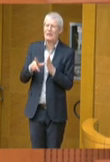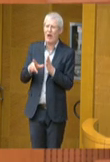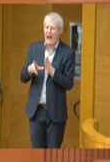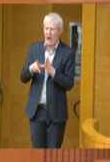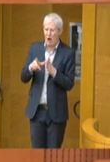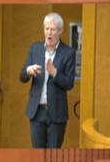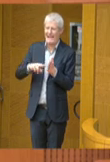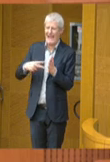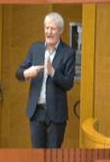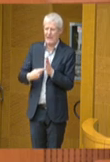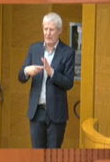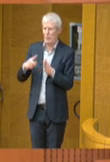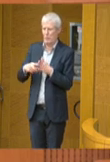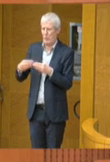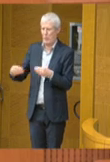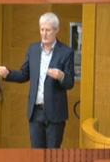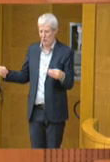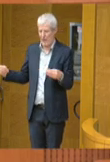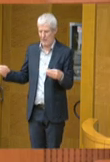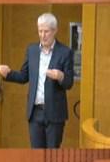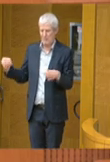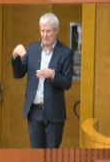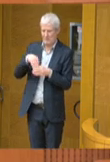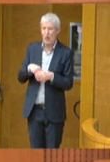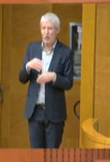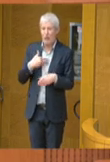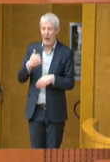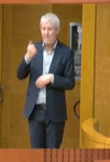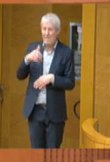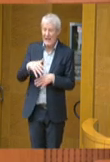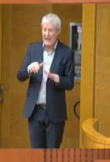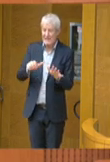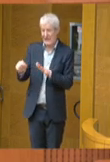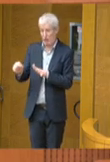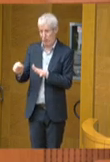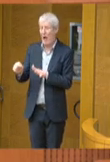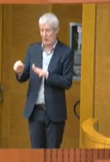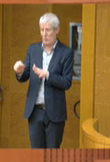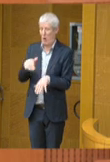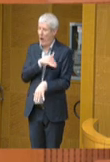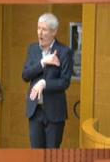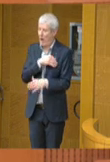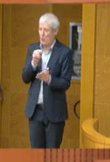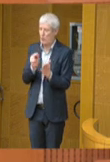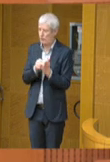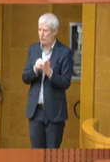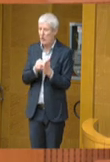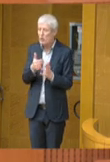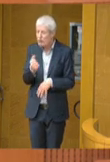quella tecnica e quella professionale. Conta più di 1.600 alunni iscritti, di